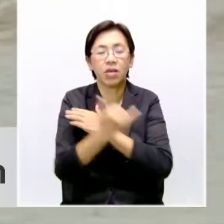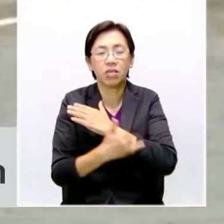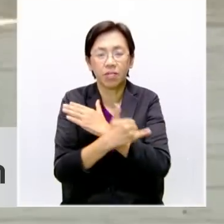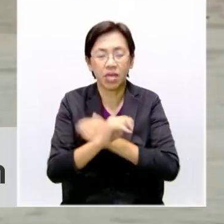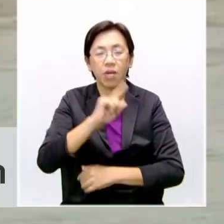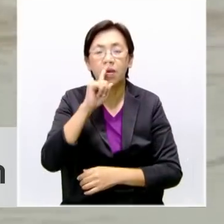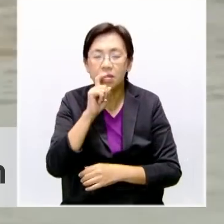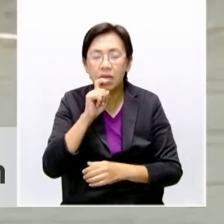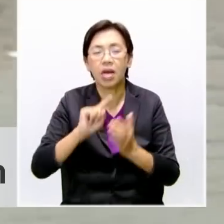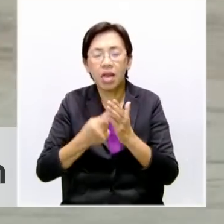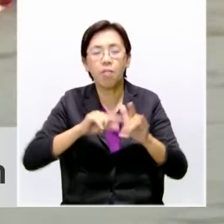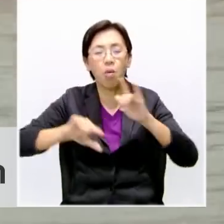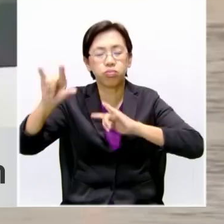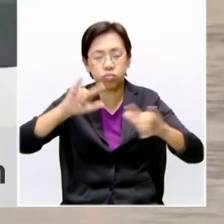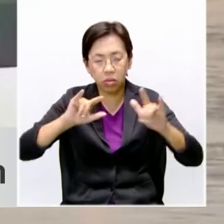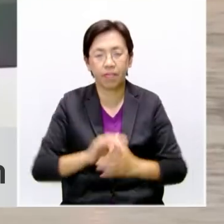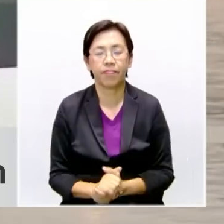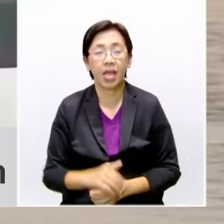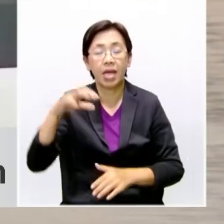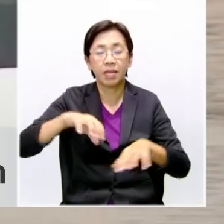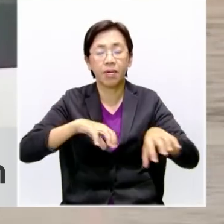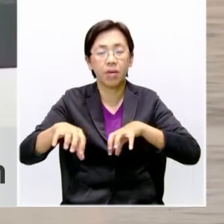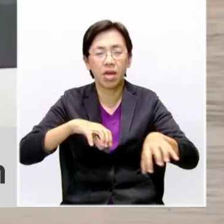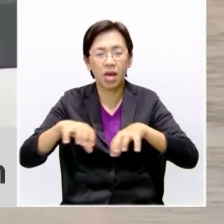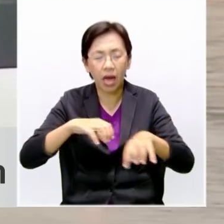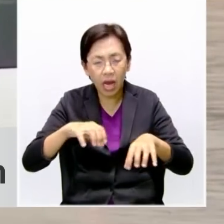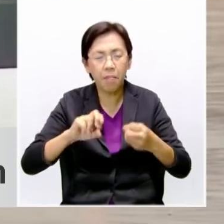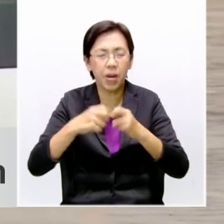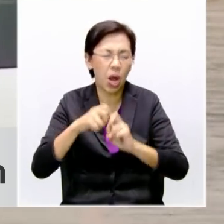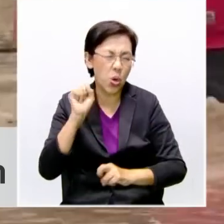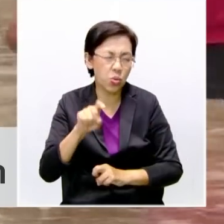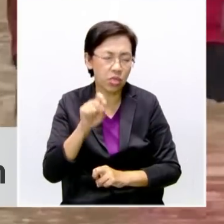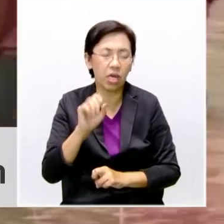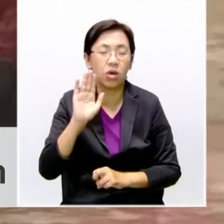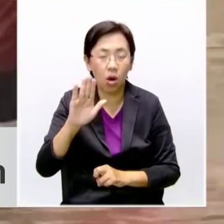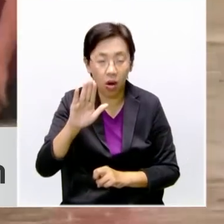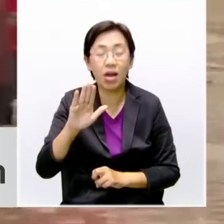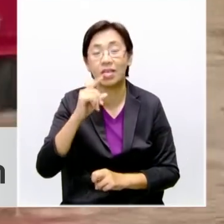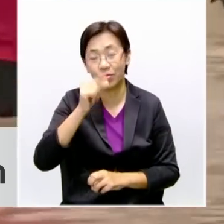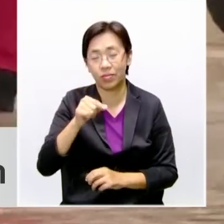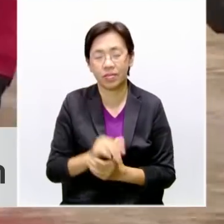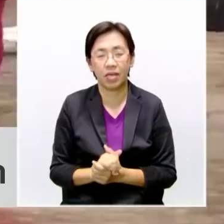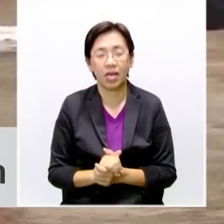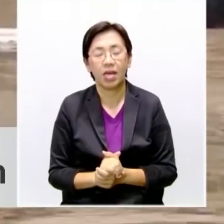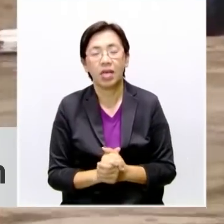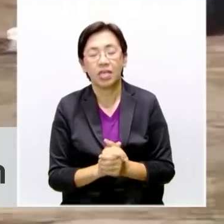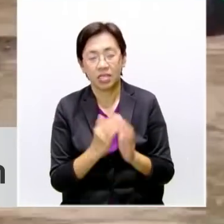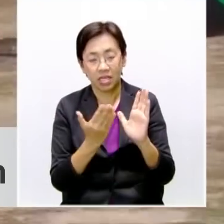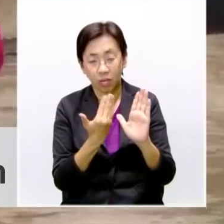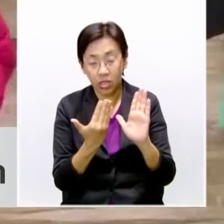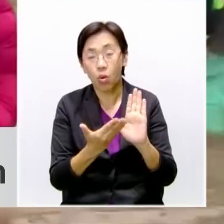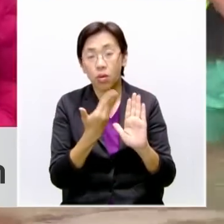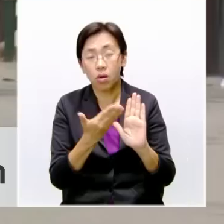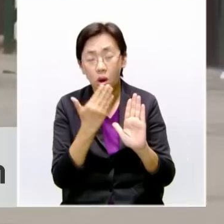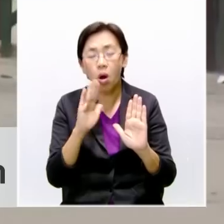วันอาทิตย์ค่ะด้านสำนักบริหารจัดการเหตุฉุกเฉินของโอ๊คแลนด์ระบุว่าพื้นที่ฝั่งตะวันตกและตะวันตกเฉียงเหนือของโอ๊